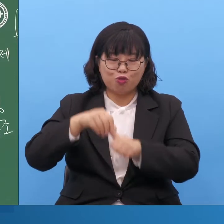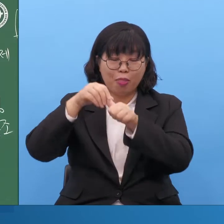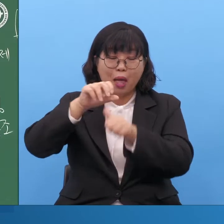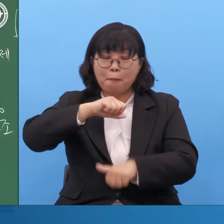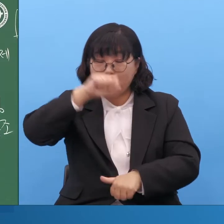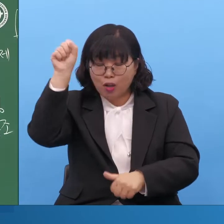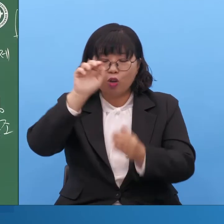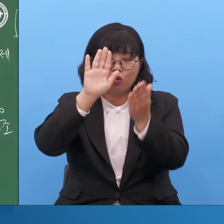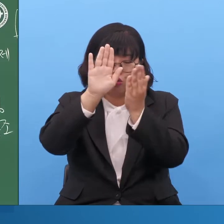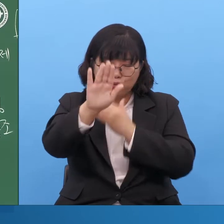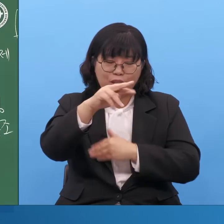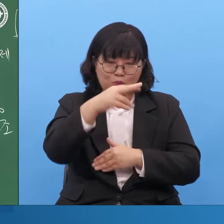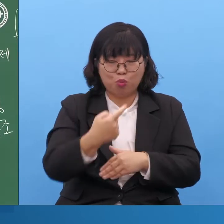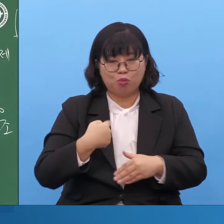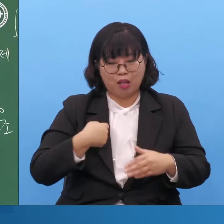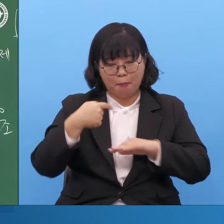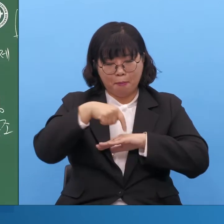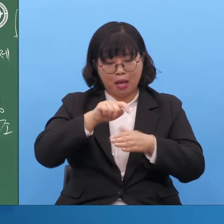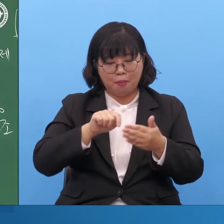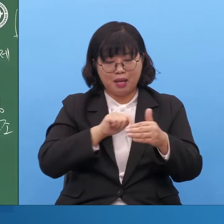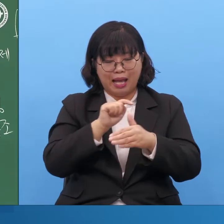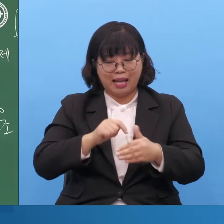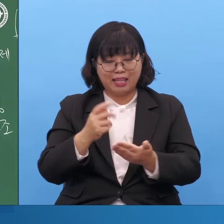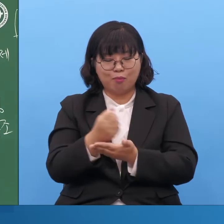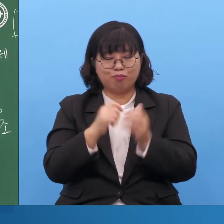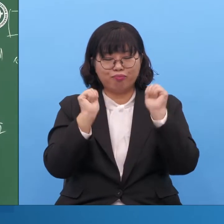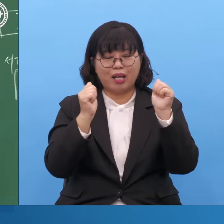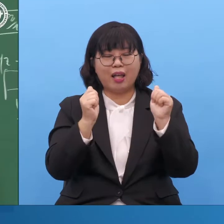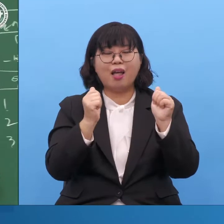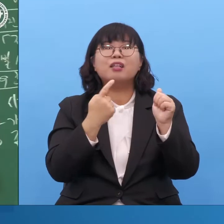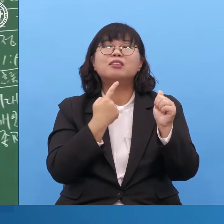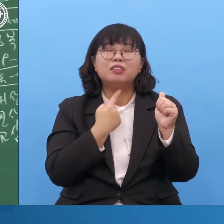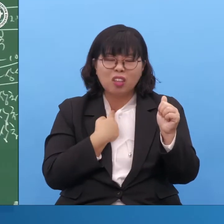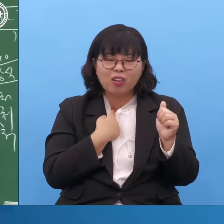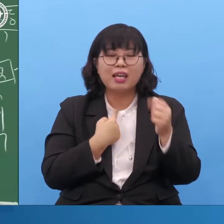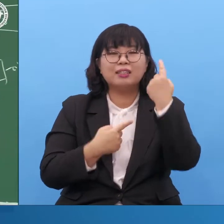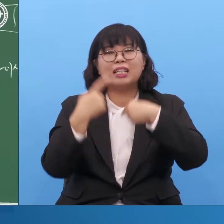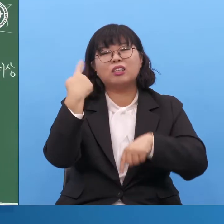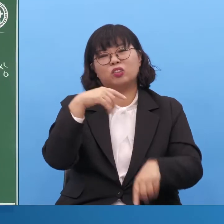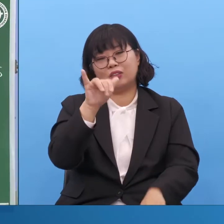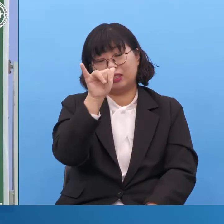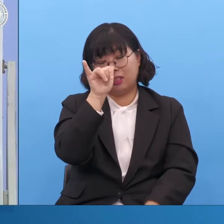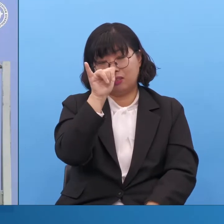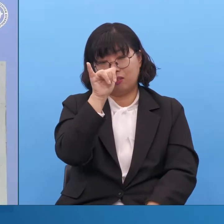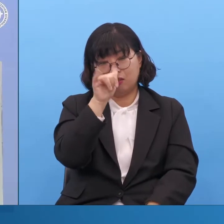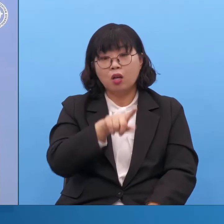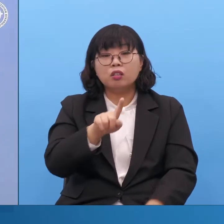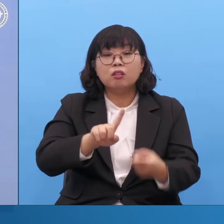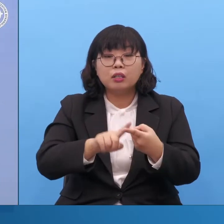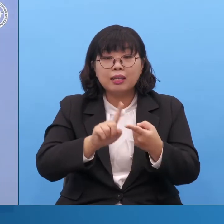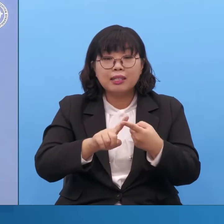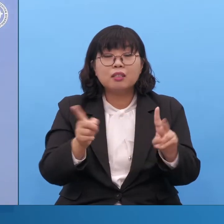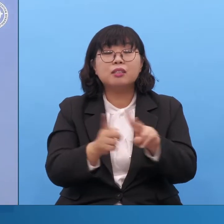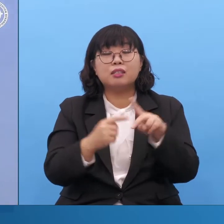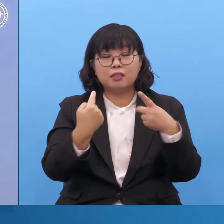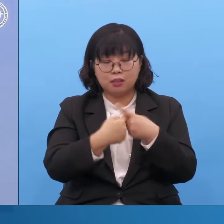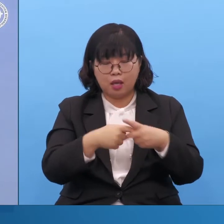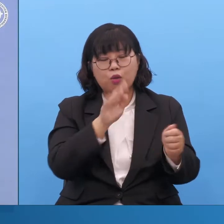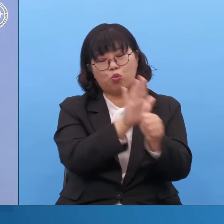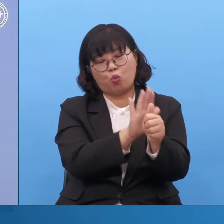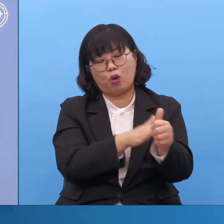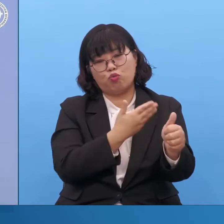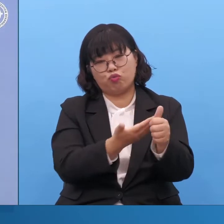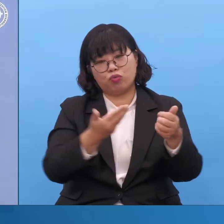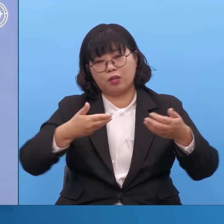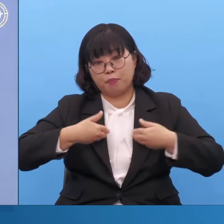remember. 이때부터 여러분들에게 결론이 어떻게 나와져야 되느냐. And from this point on, what conclusion do you come to?